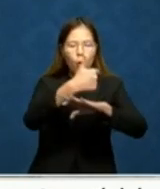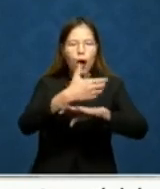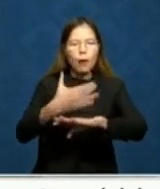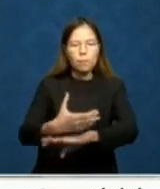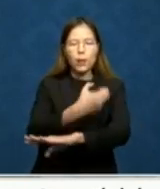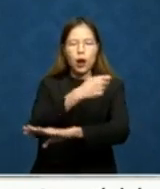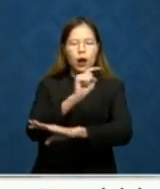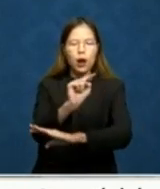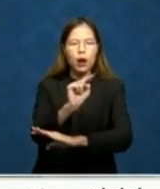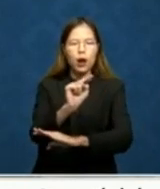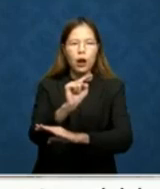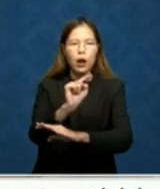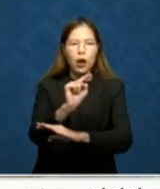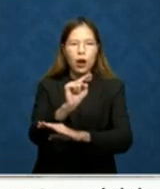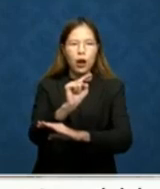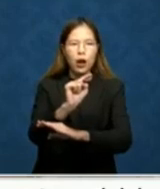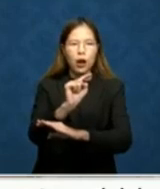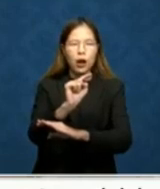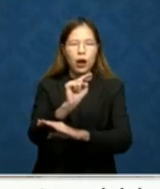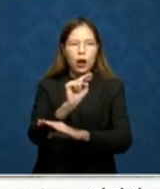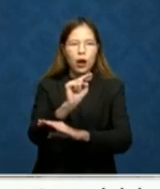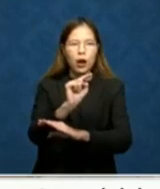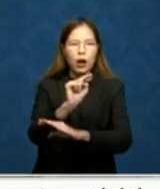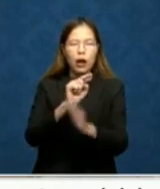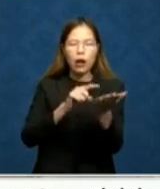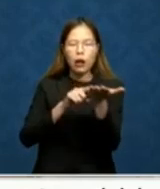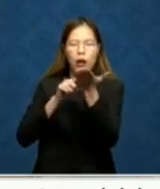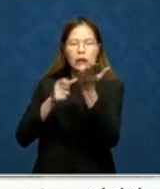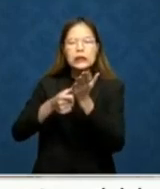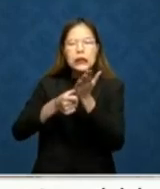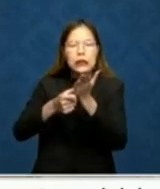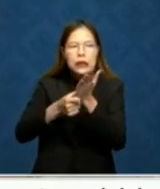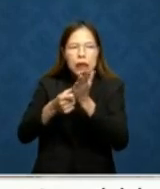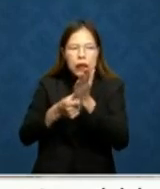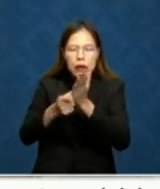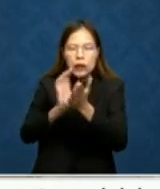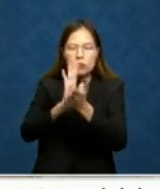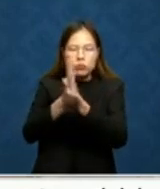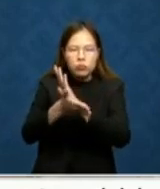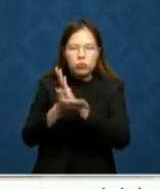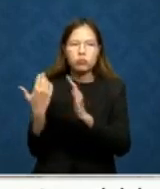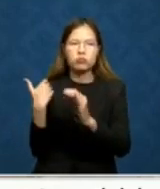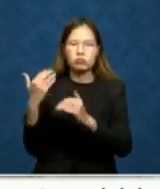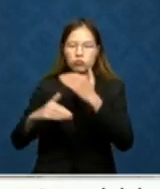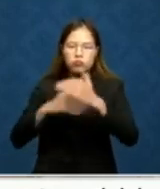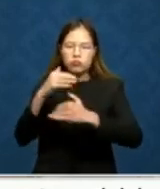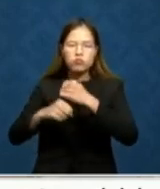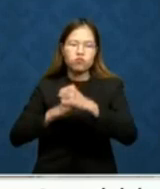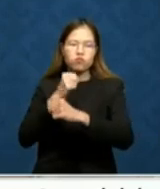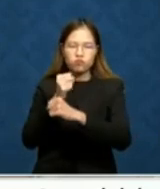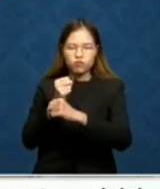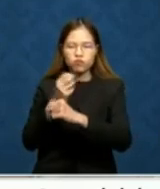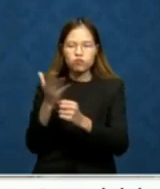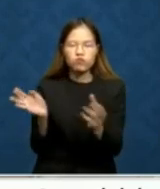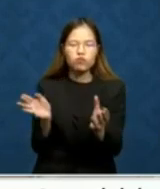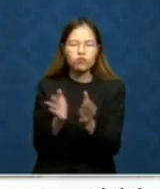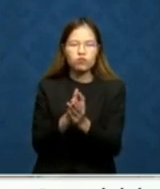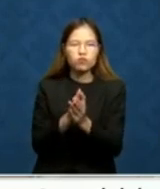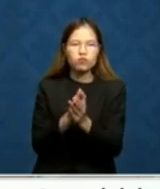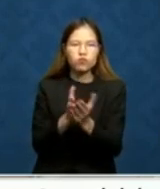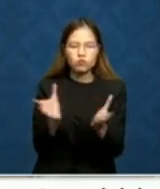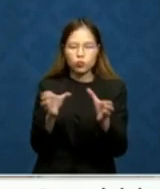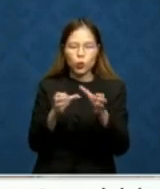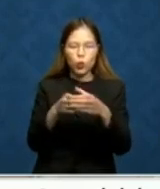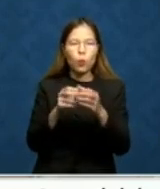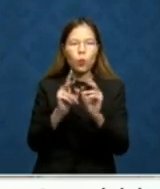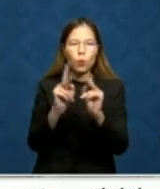ยเป็นผู้เสนอร่างพระราชบัญญัติแก้ไขเพิ่มเติมประมวลกฎหมายอาญาฉบับที่พ.ศ.ร่วมกับคณะประกอบไป